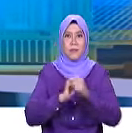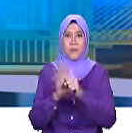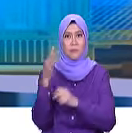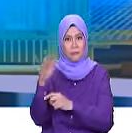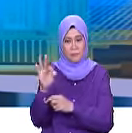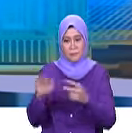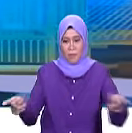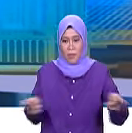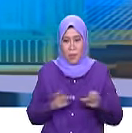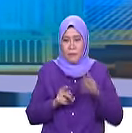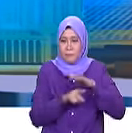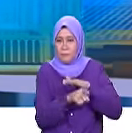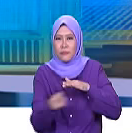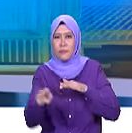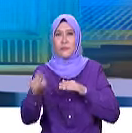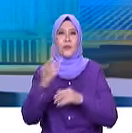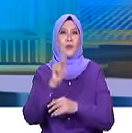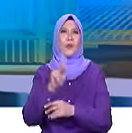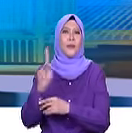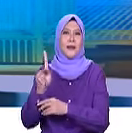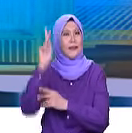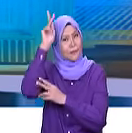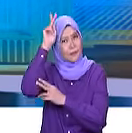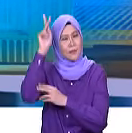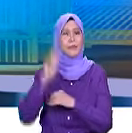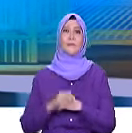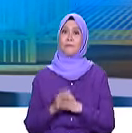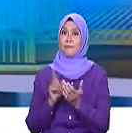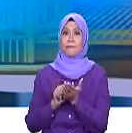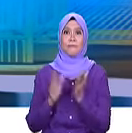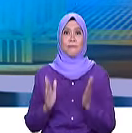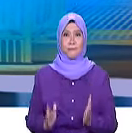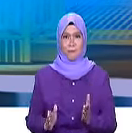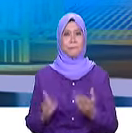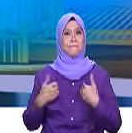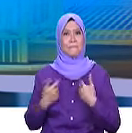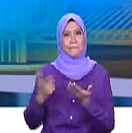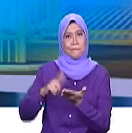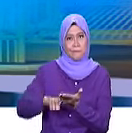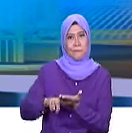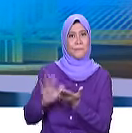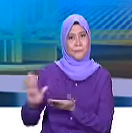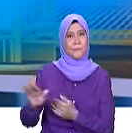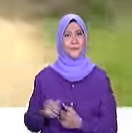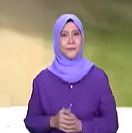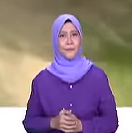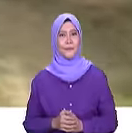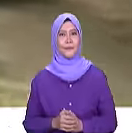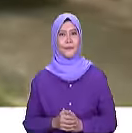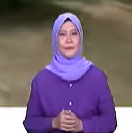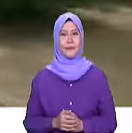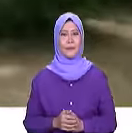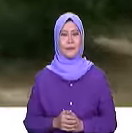ke kawasan-kawasan pedalaman di Kuala Krai, Kelantan. Wartawan Manjidah Ismail ada butirannya.